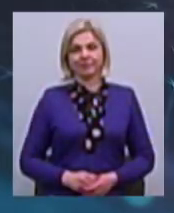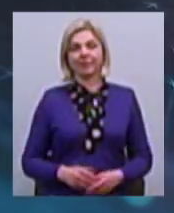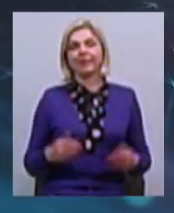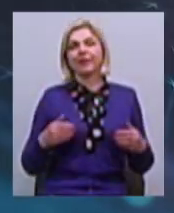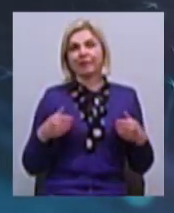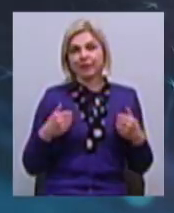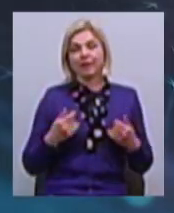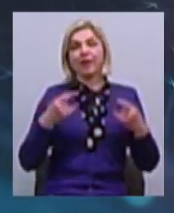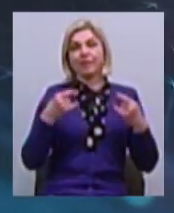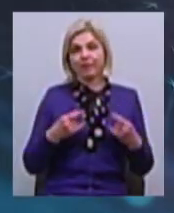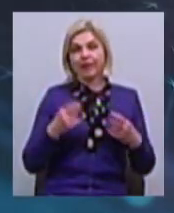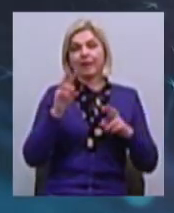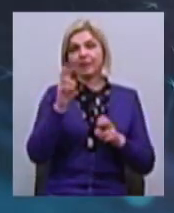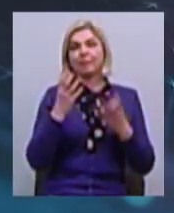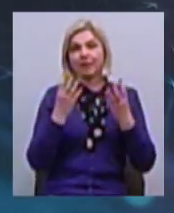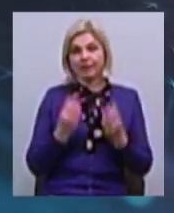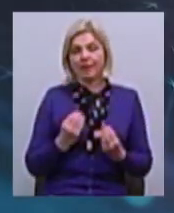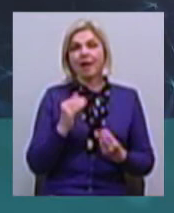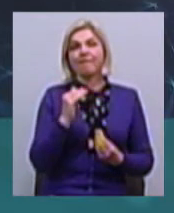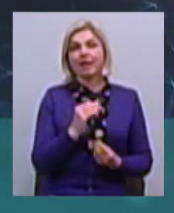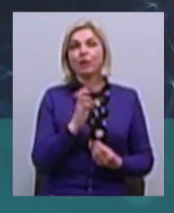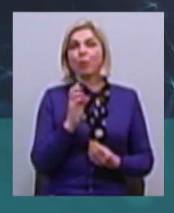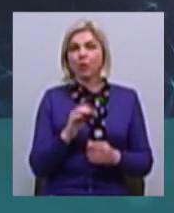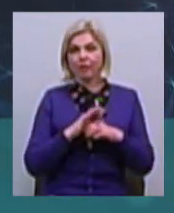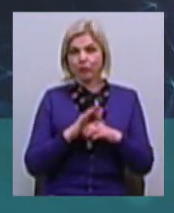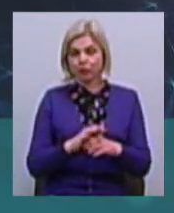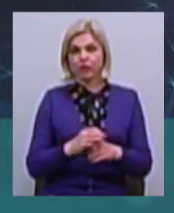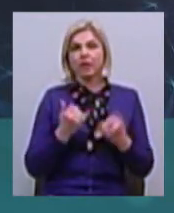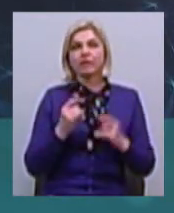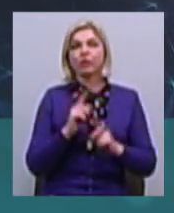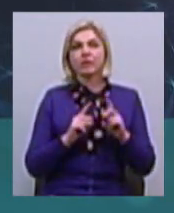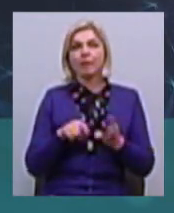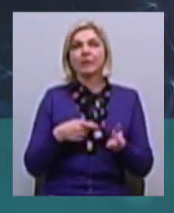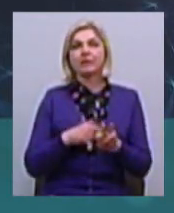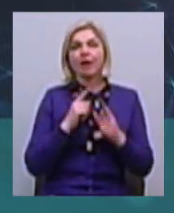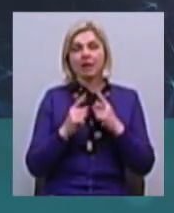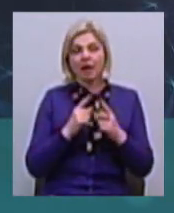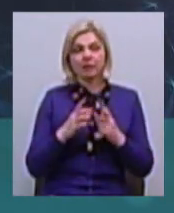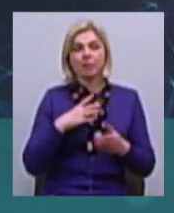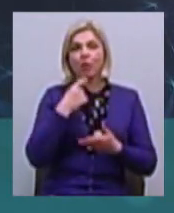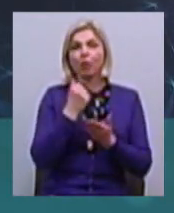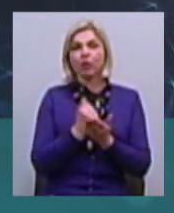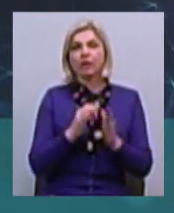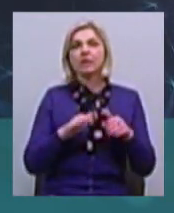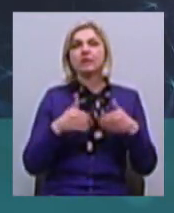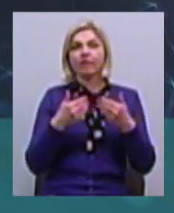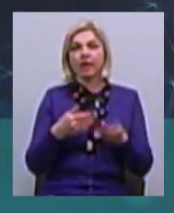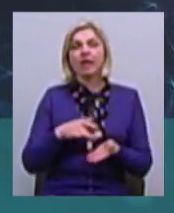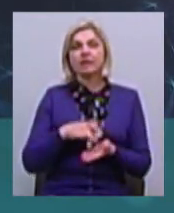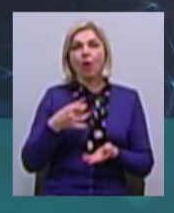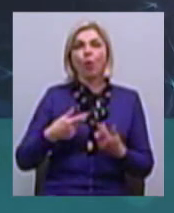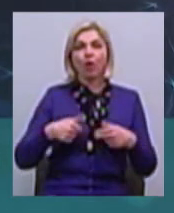Вітаю в прямому ефірі «Тема дня», я Федір Бондар. Сьогодні на сесійному засіданні Миколаївська міська рада схвалила звернення до центральних і обласних органів